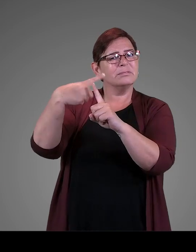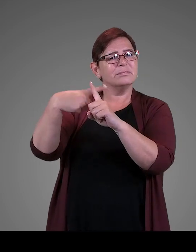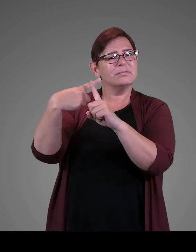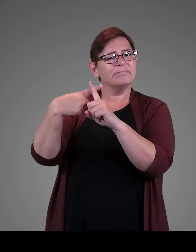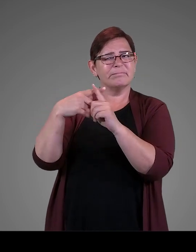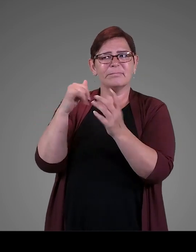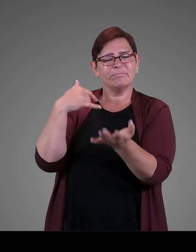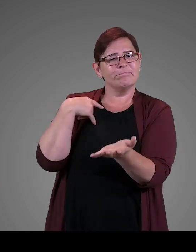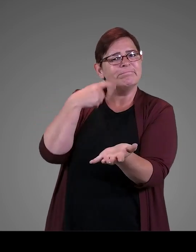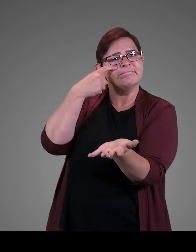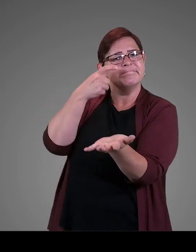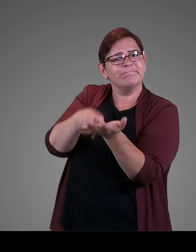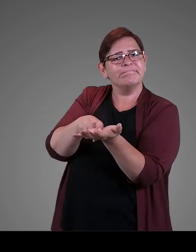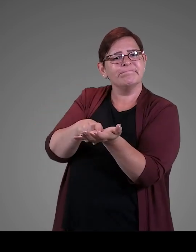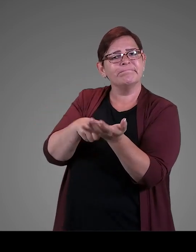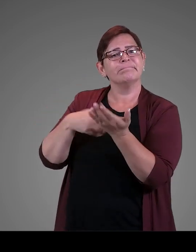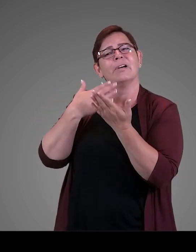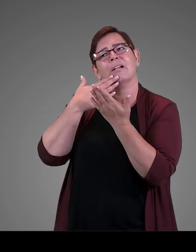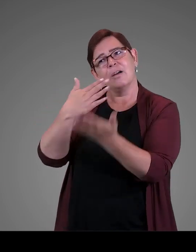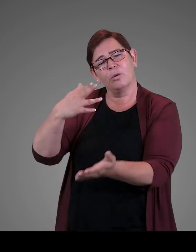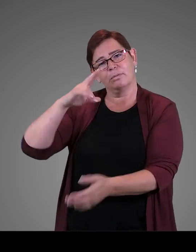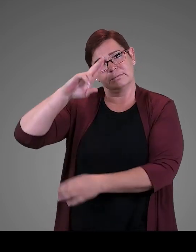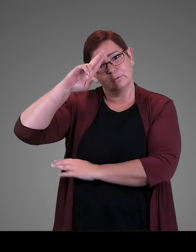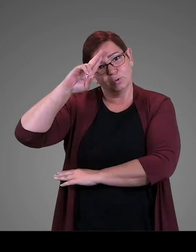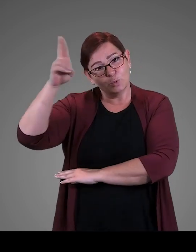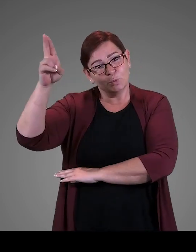que je remercie et salue.